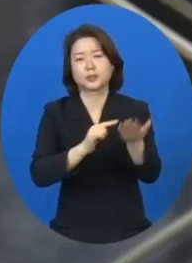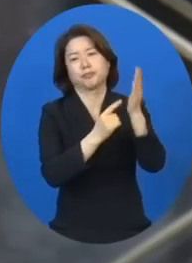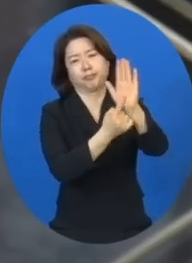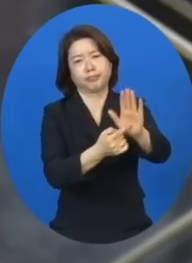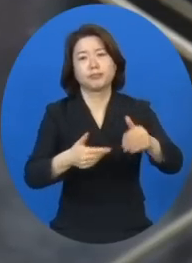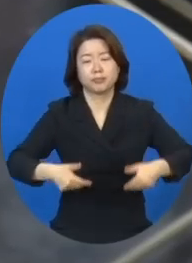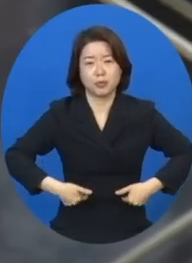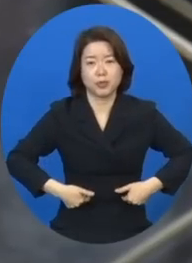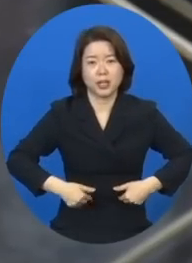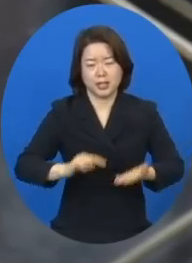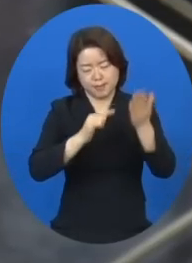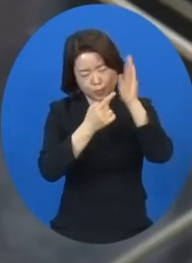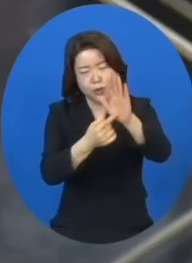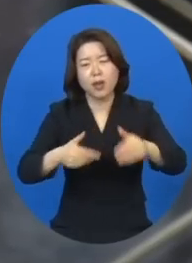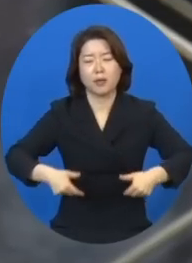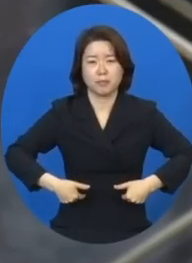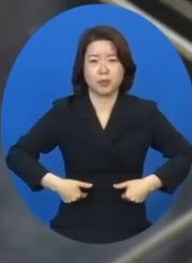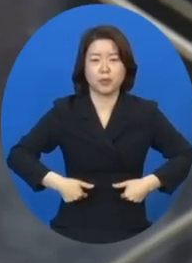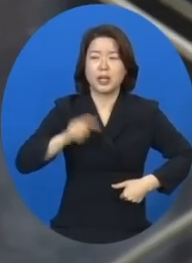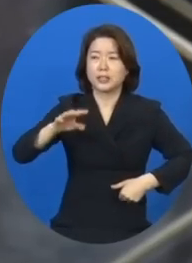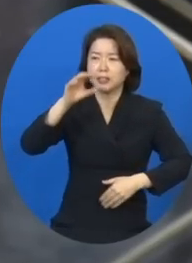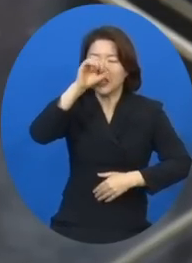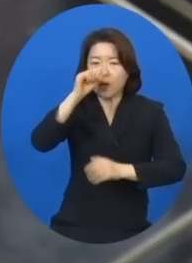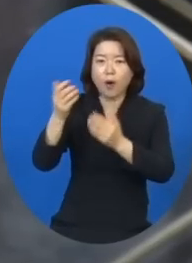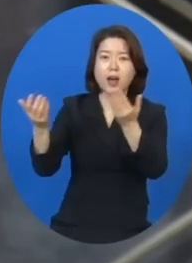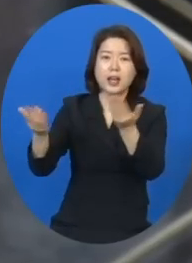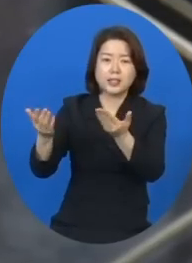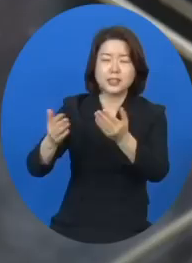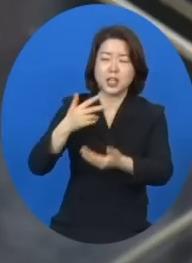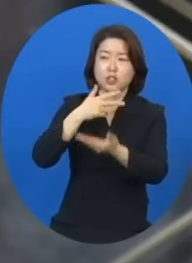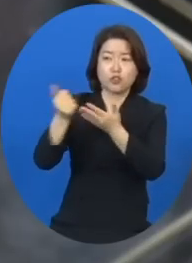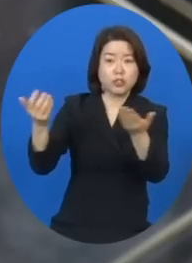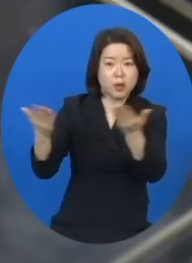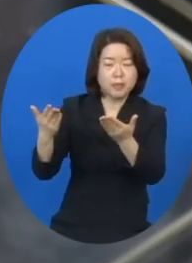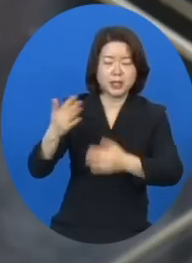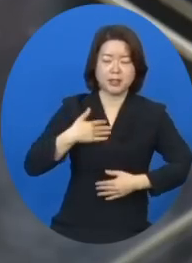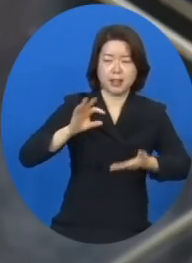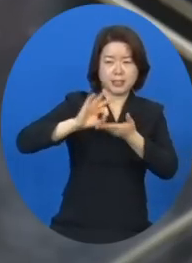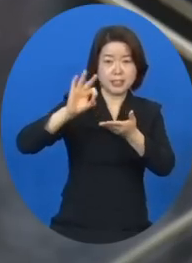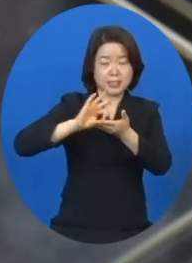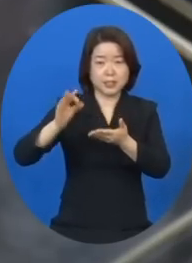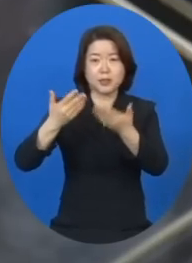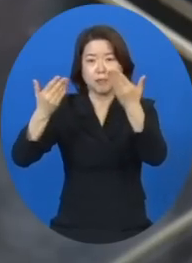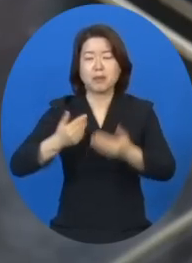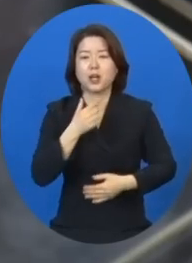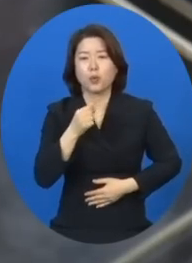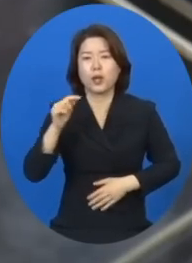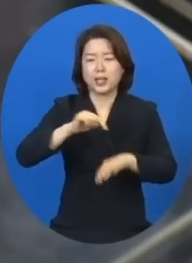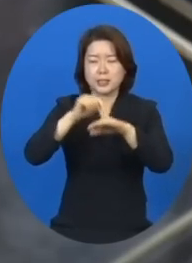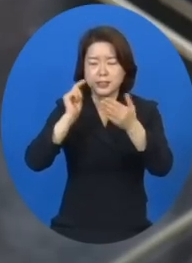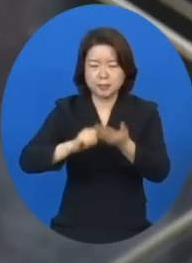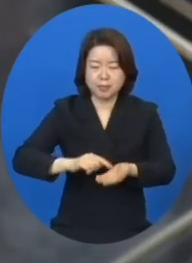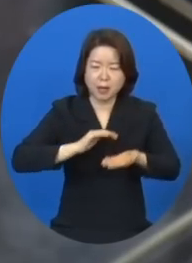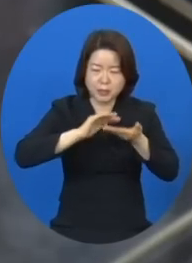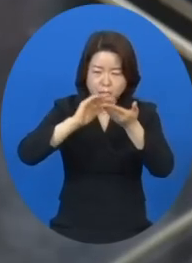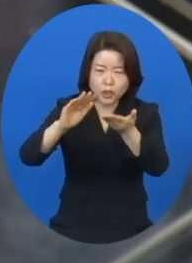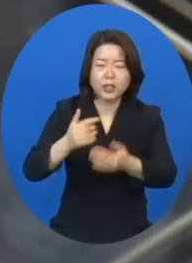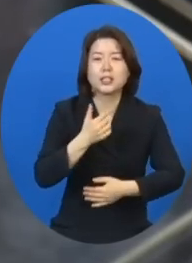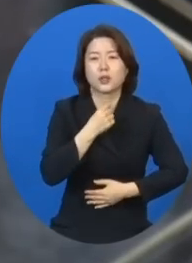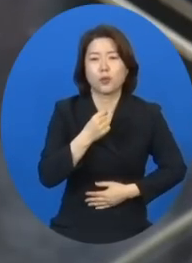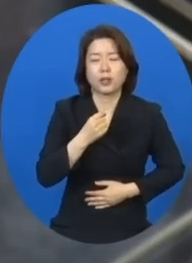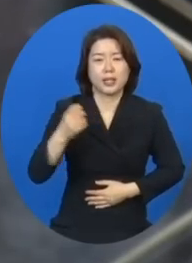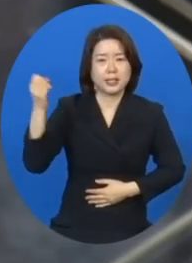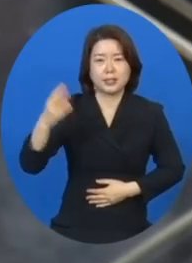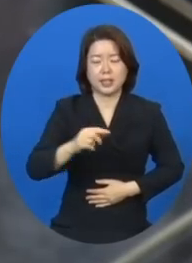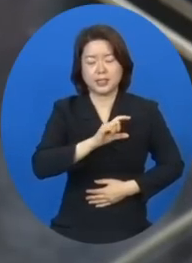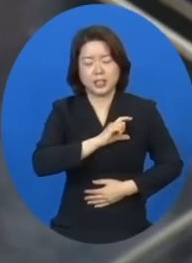합니다. 드러내야 합니다. 그 선한 일에, 주님의 일에 쓰임받기 원합니다. 그 마음이 전해지기 원합니다. 다시 한번